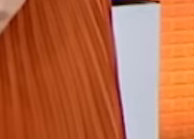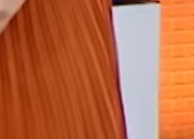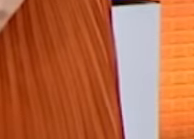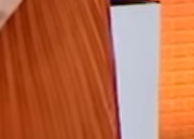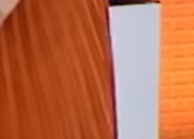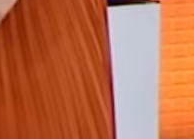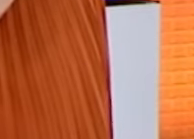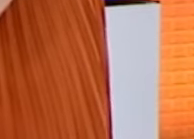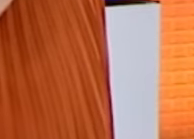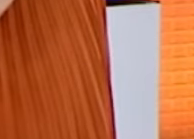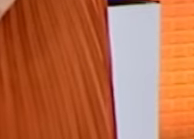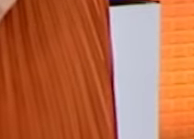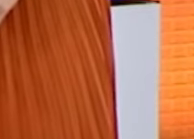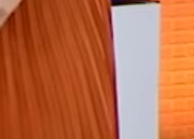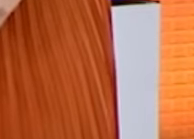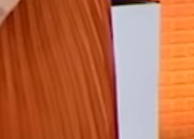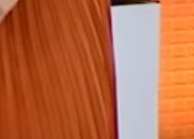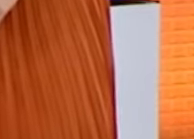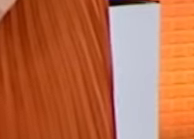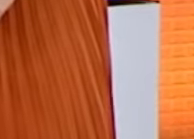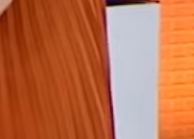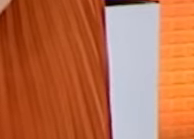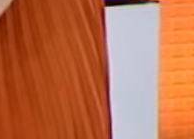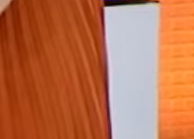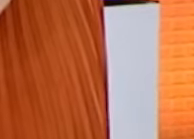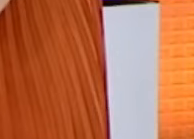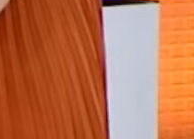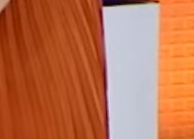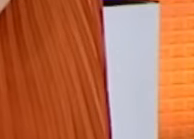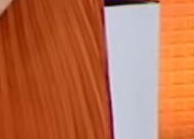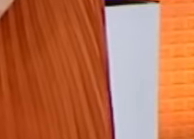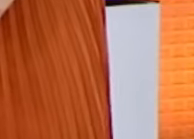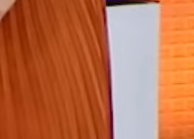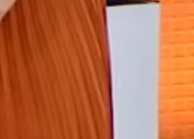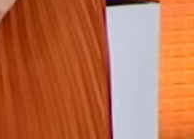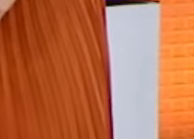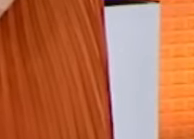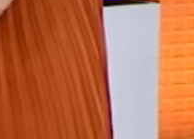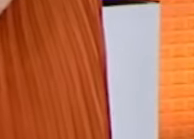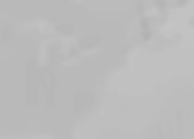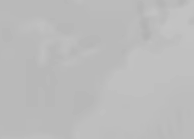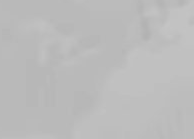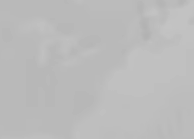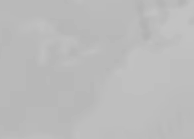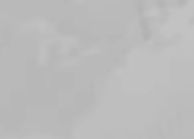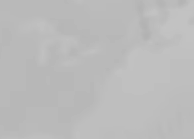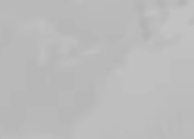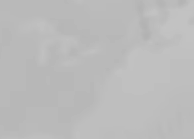niyo po kami sa GMA Pinoy TV at sa www.gmanews.tv.